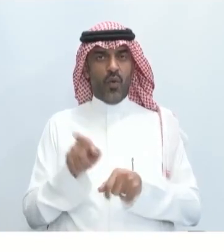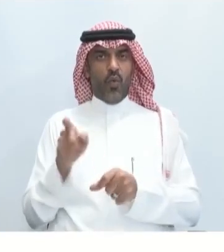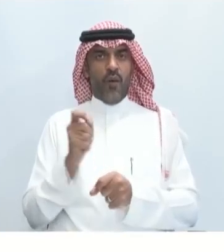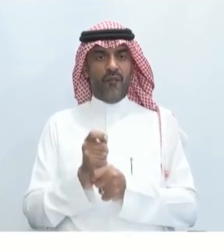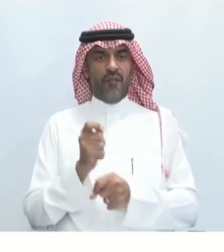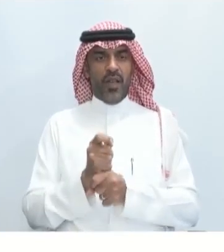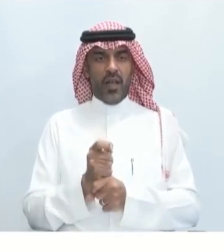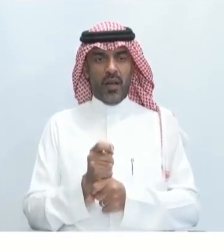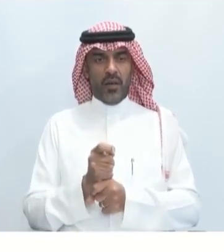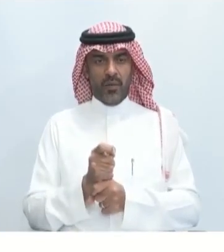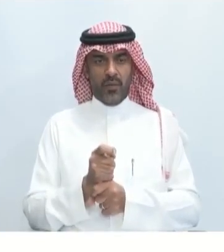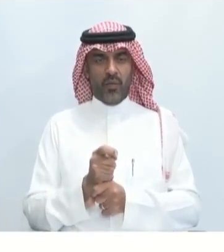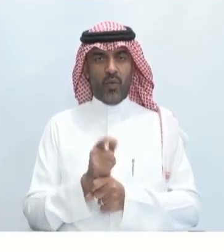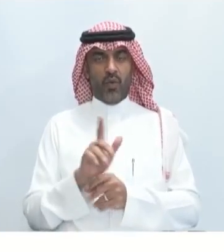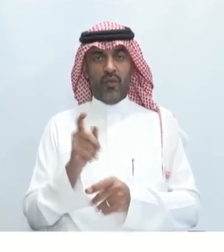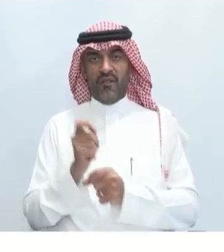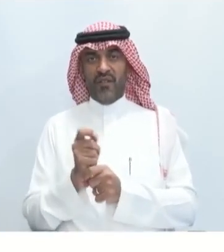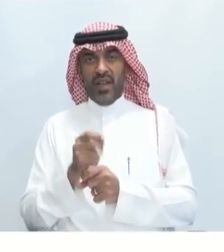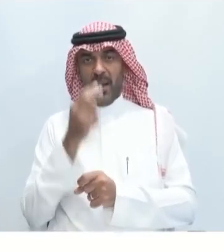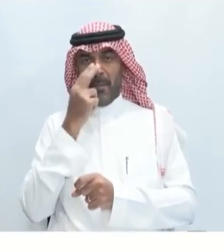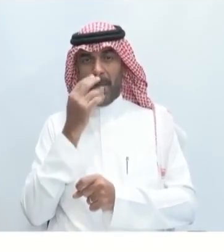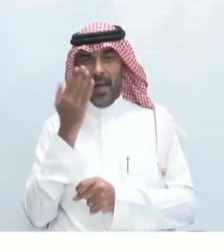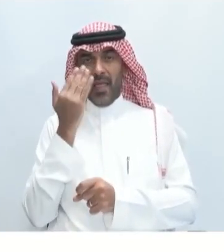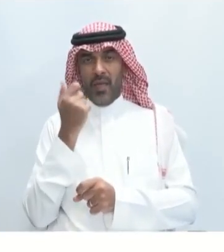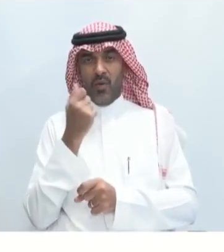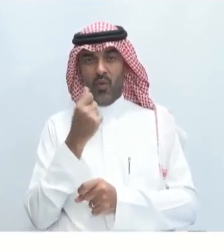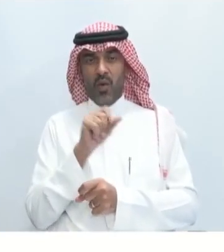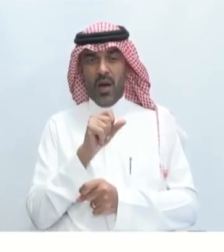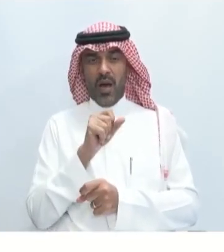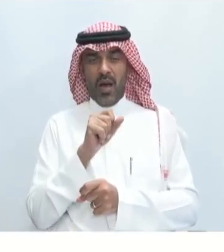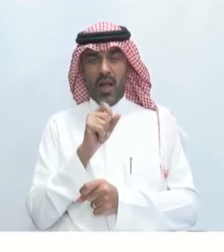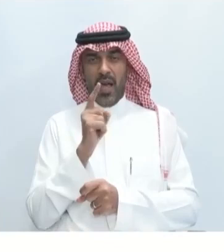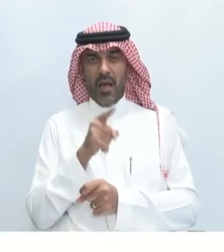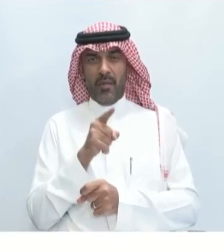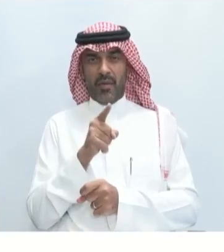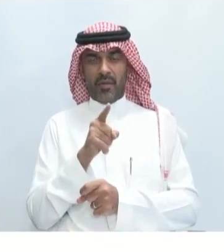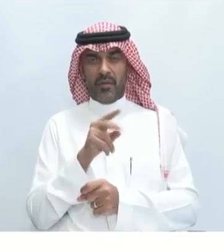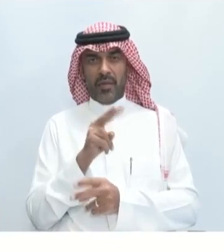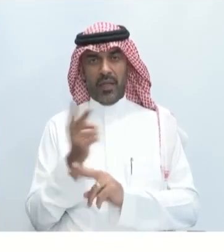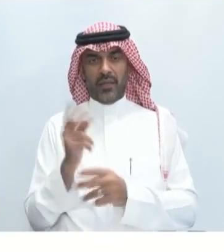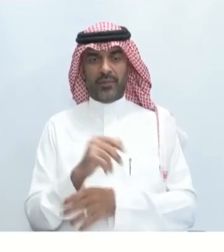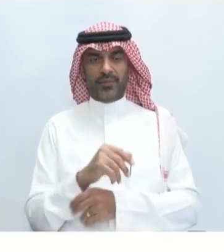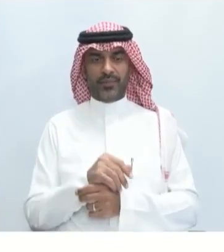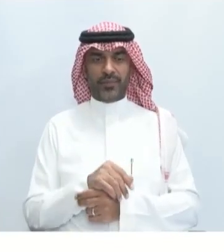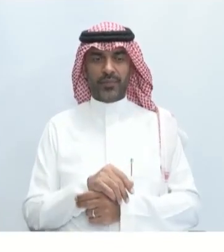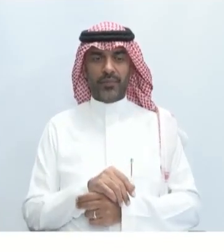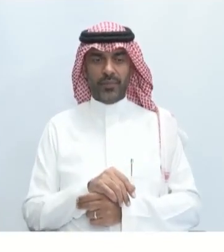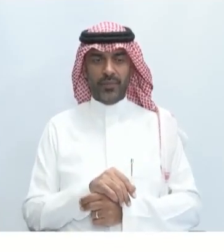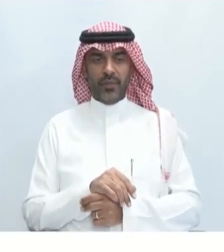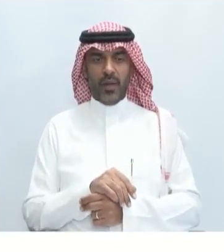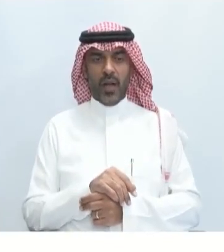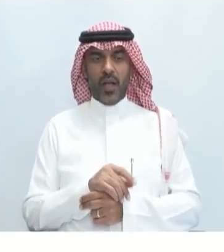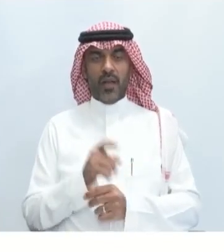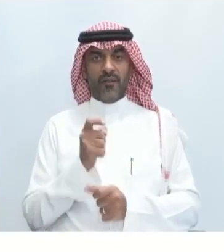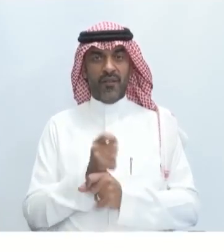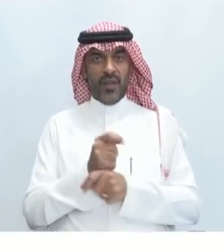معرب وان الفعلين الماضيه والامر مبنيا الفعل المضارع يكون